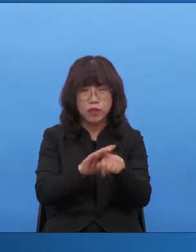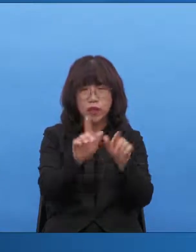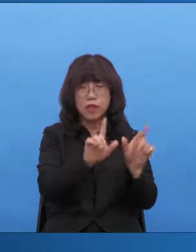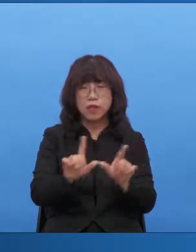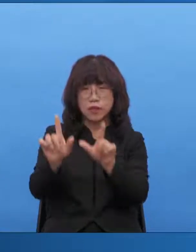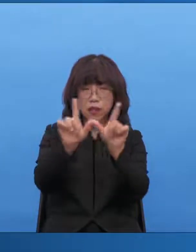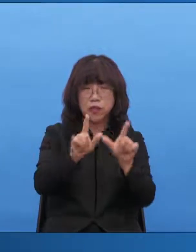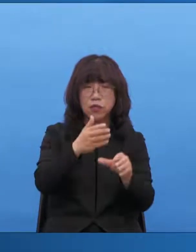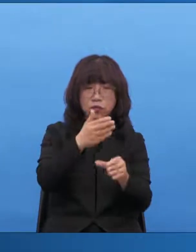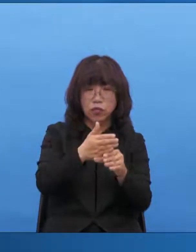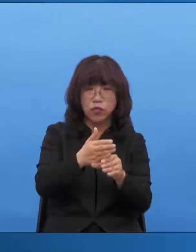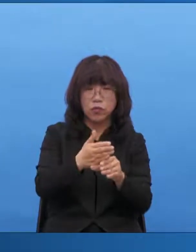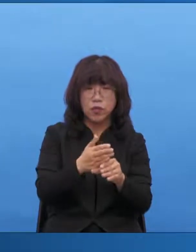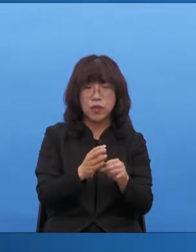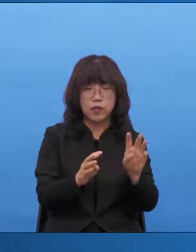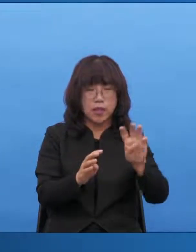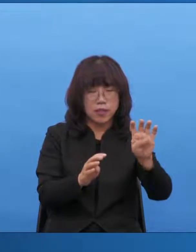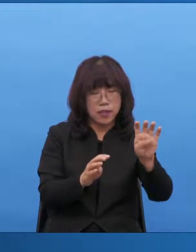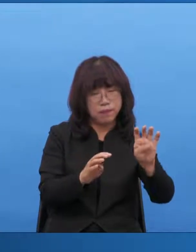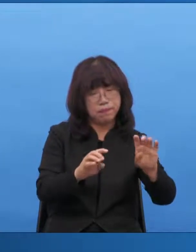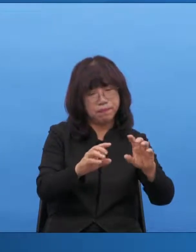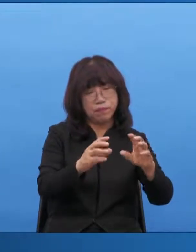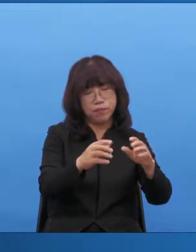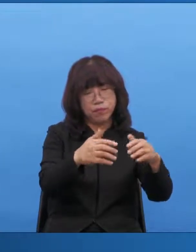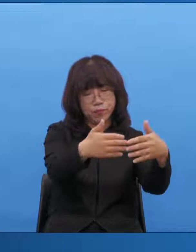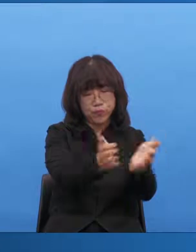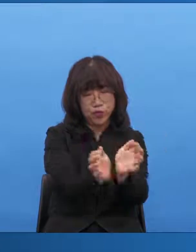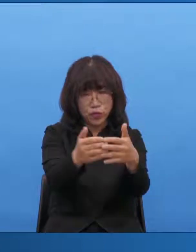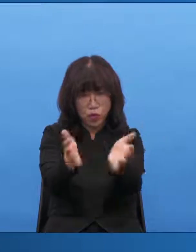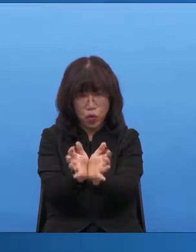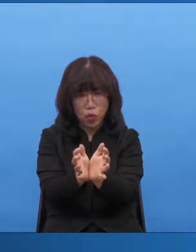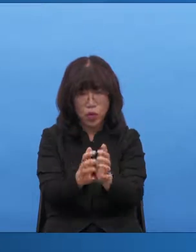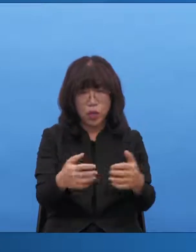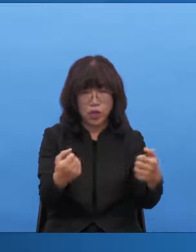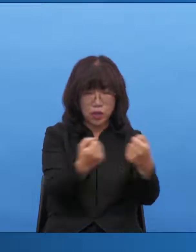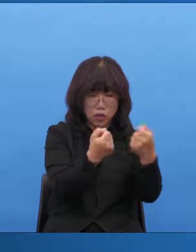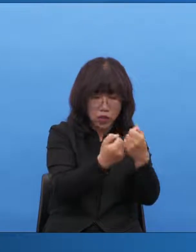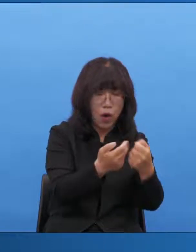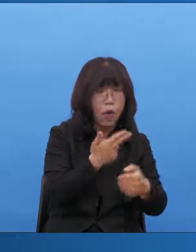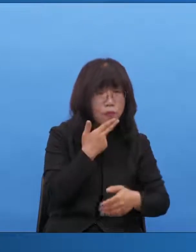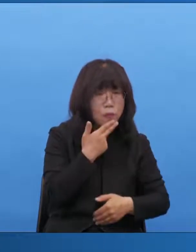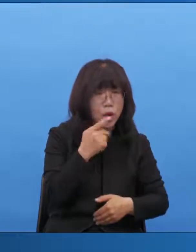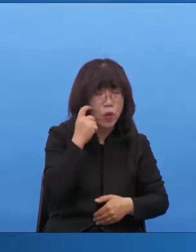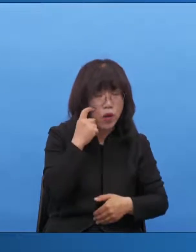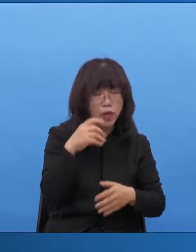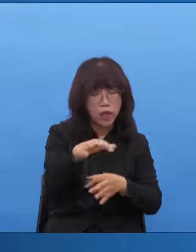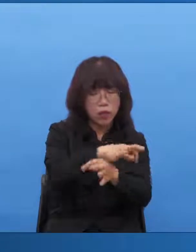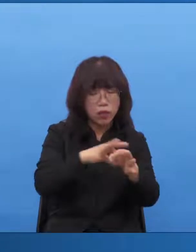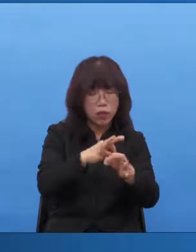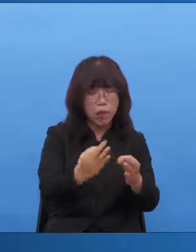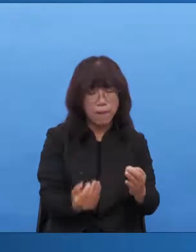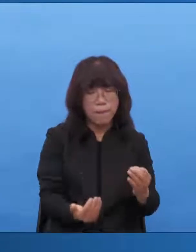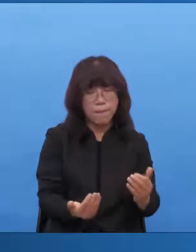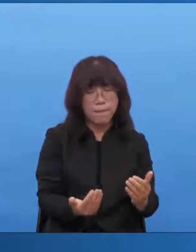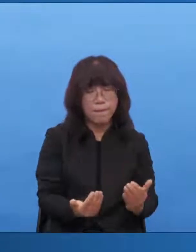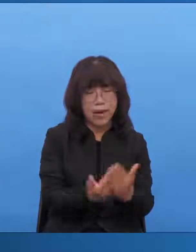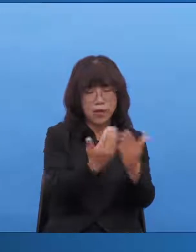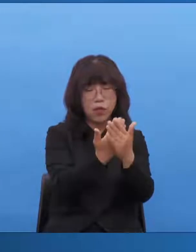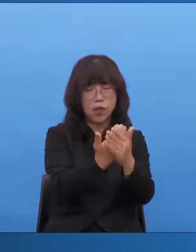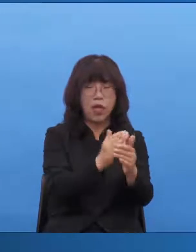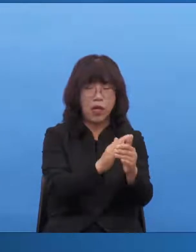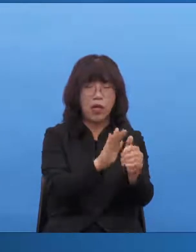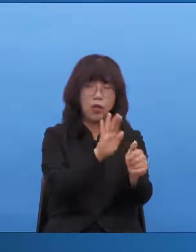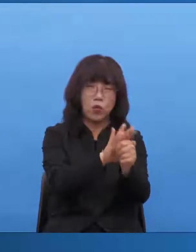유지하고 있습니다. 40여 개 부족 간의 내전을 겪지 않은 것도 경제발전의 또 다른 이유로 볼 수 있습니다. 1960년